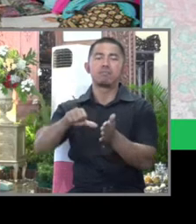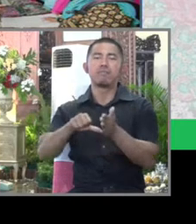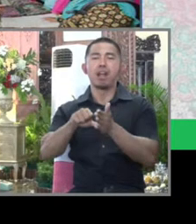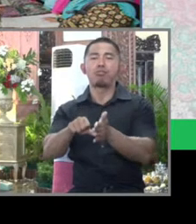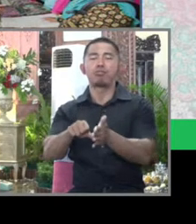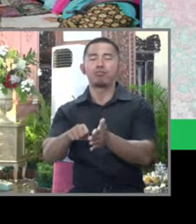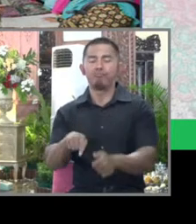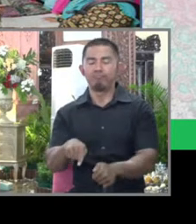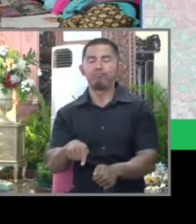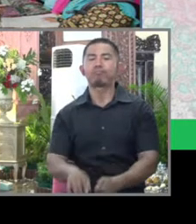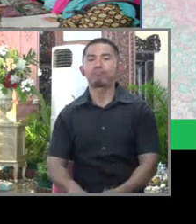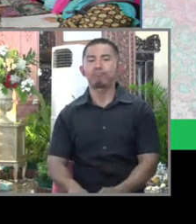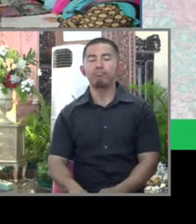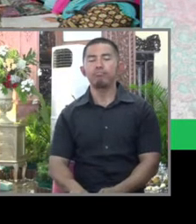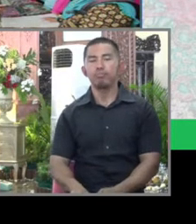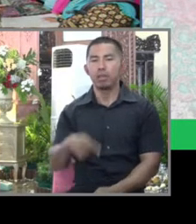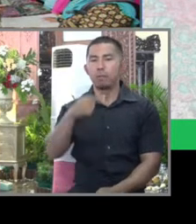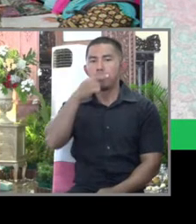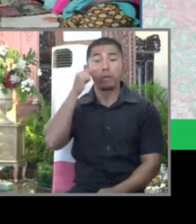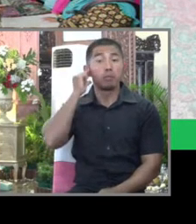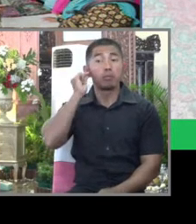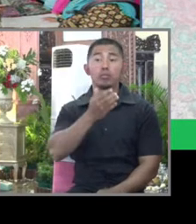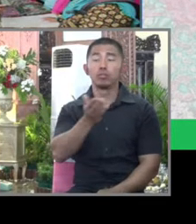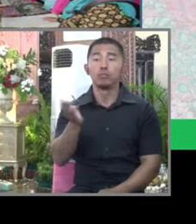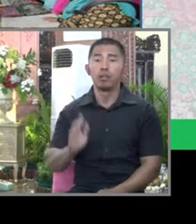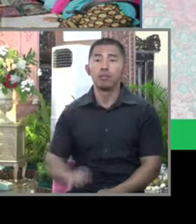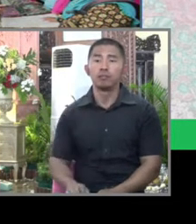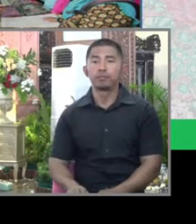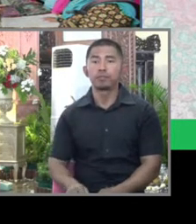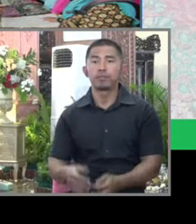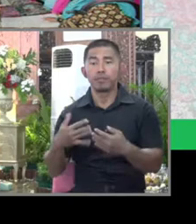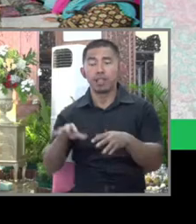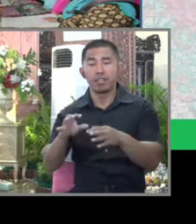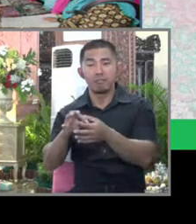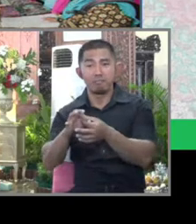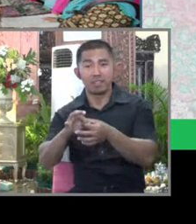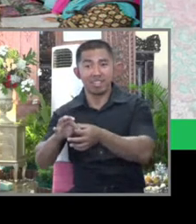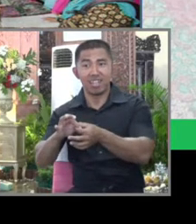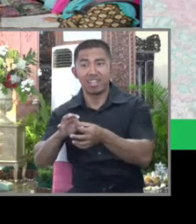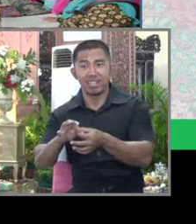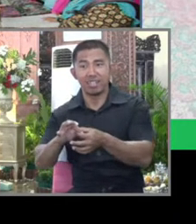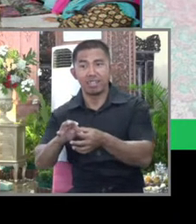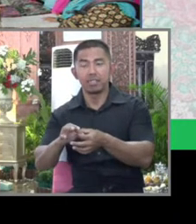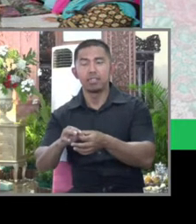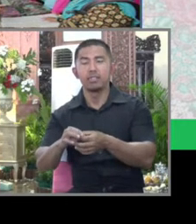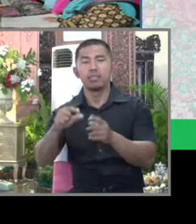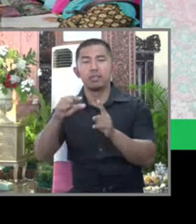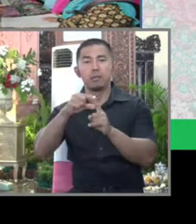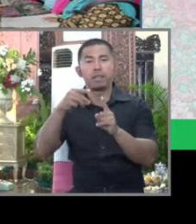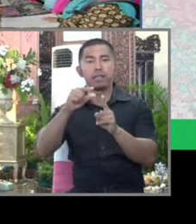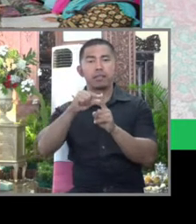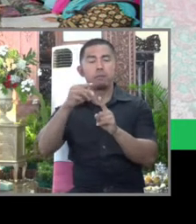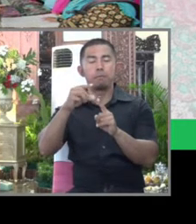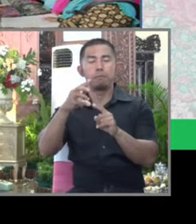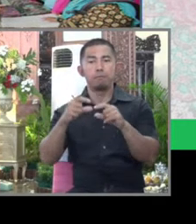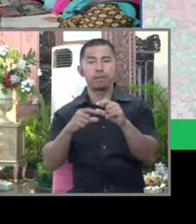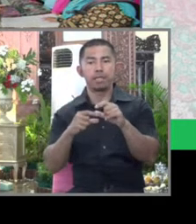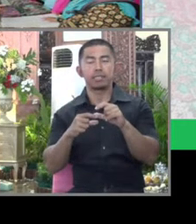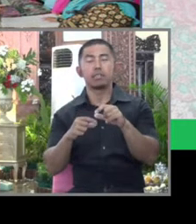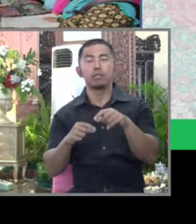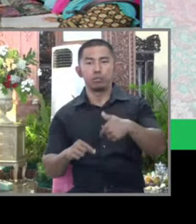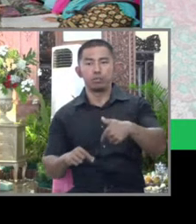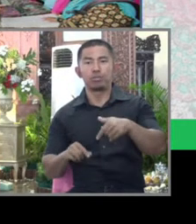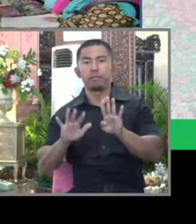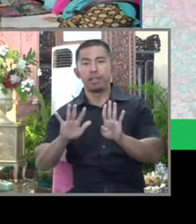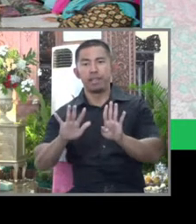Rembang ini Bapak Ibu semuanya kemudian yang berkaitan dengan proses 79 Hai jadi